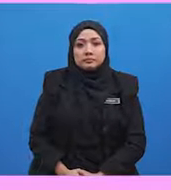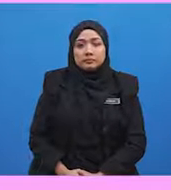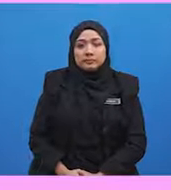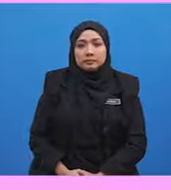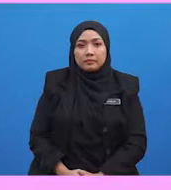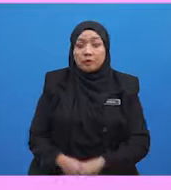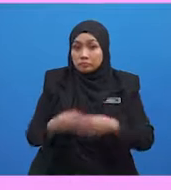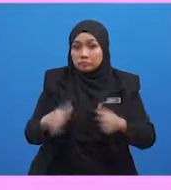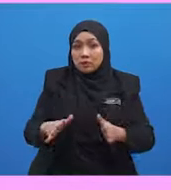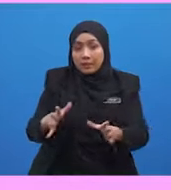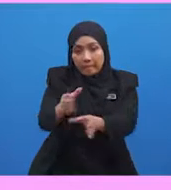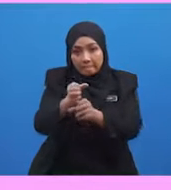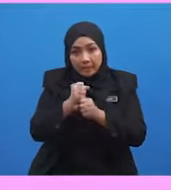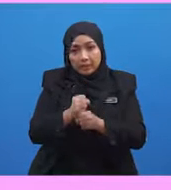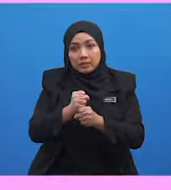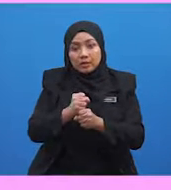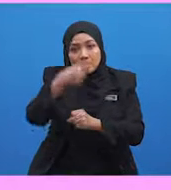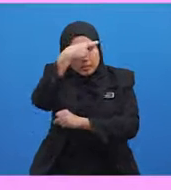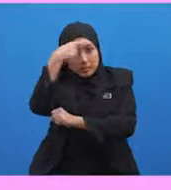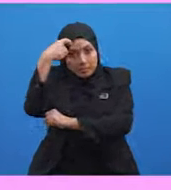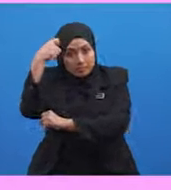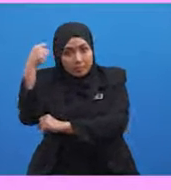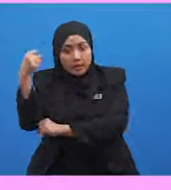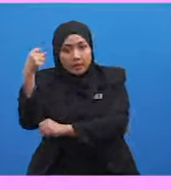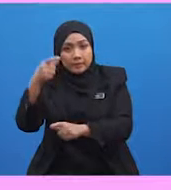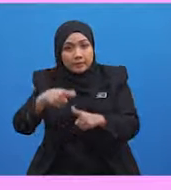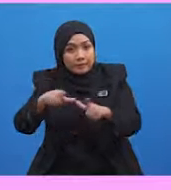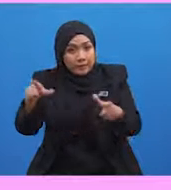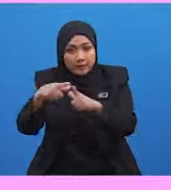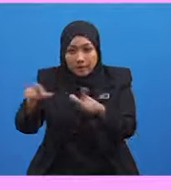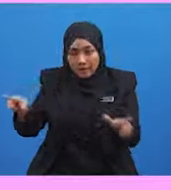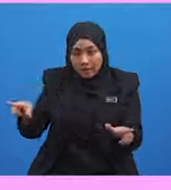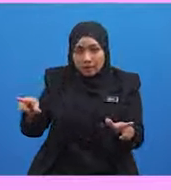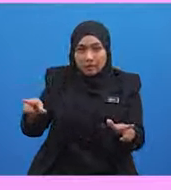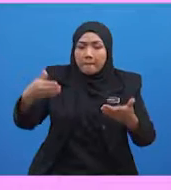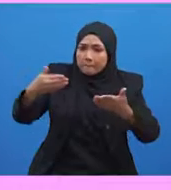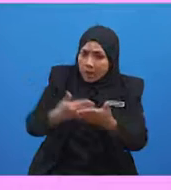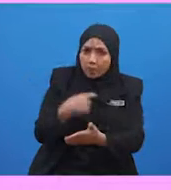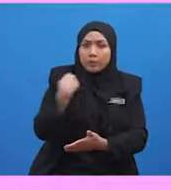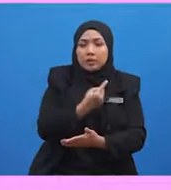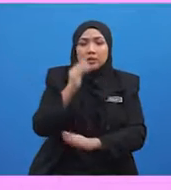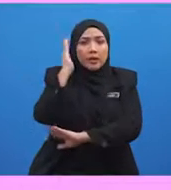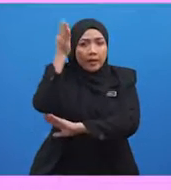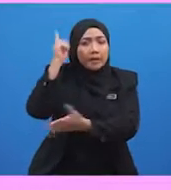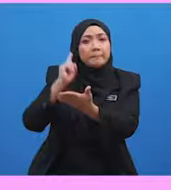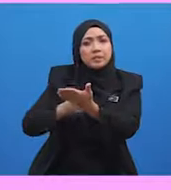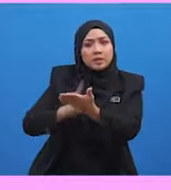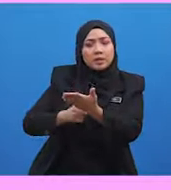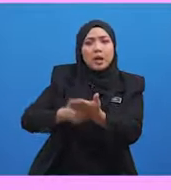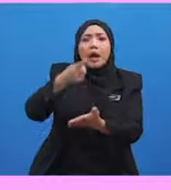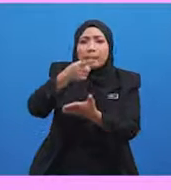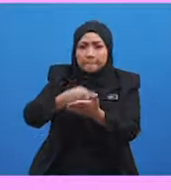Setelah mendapatkan sebab sampingan, barulah kita akan bincangkan apakah